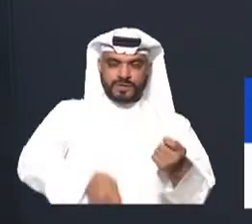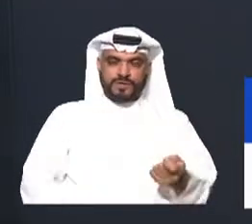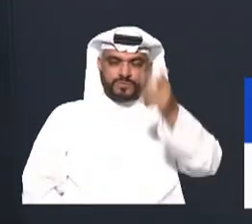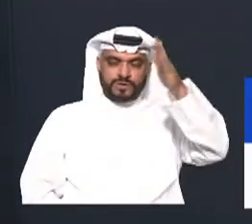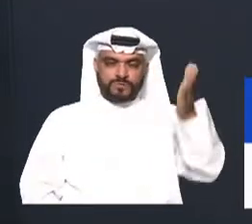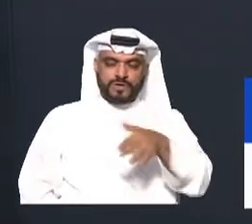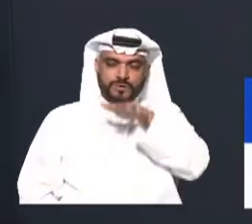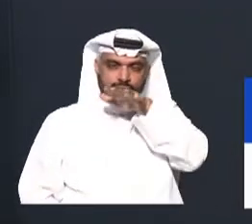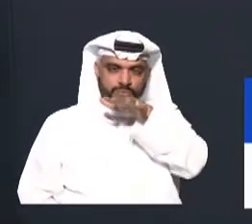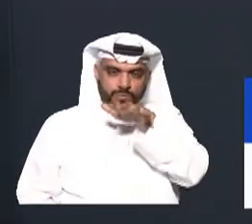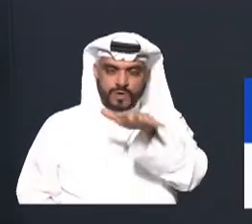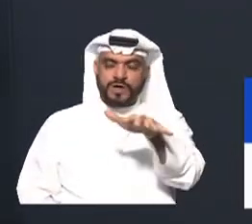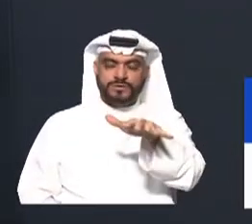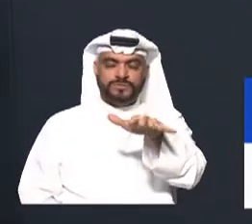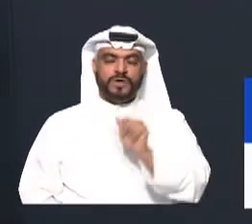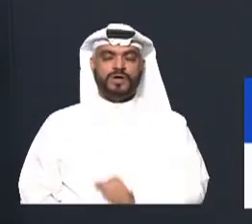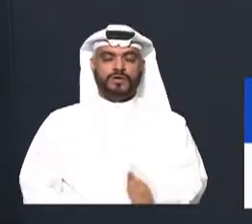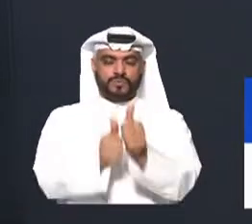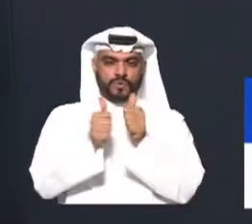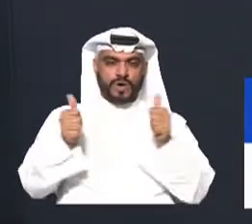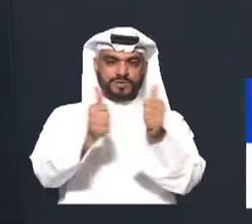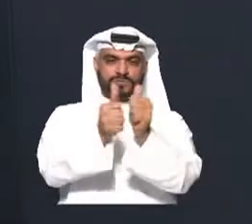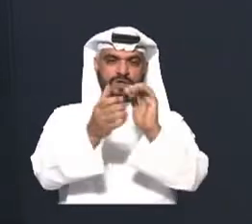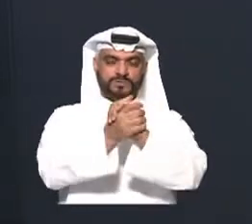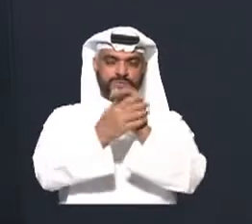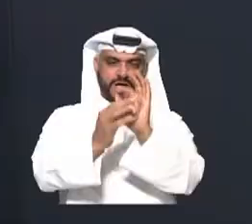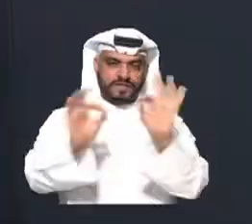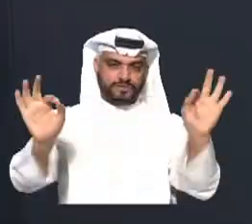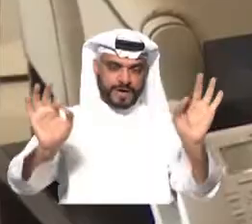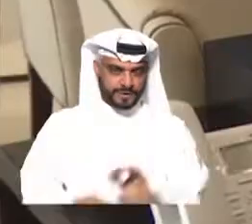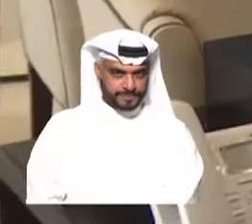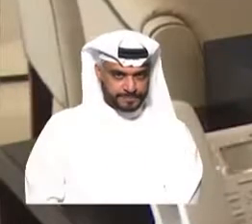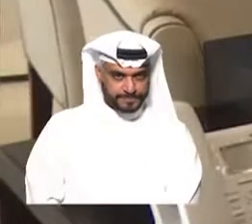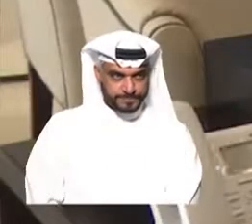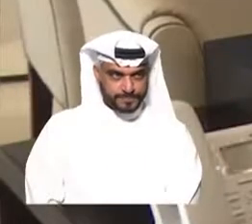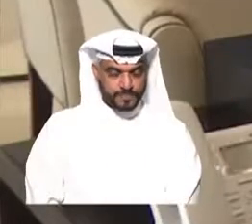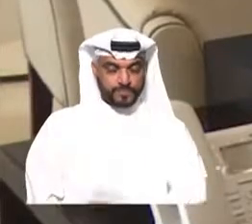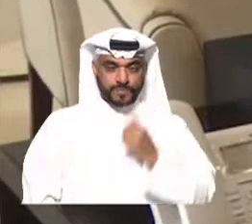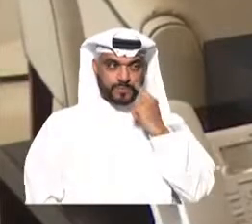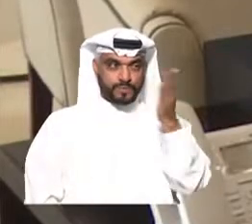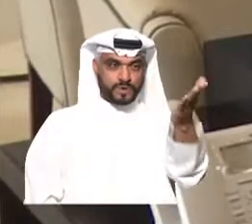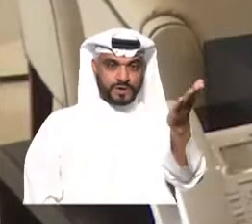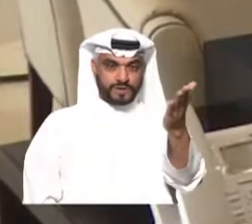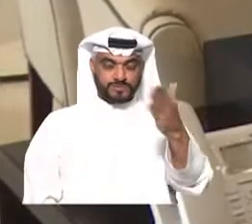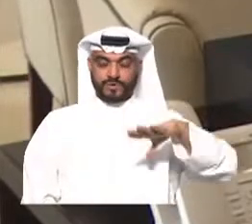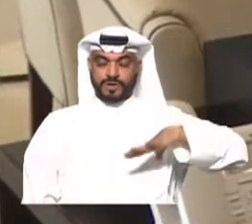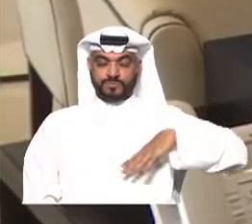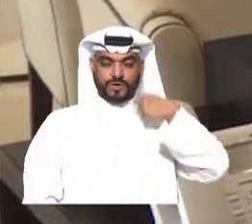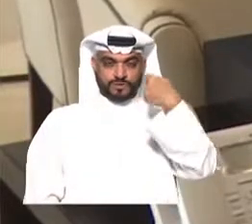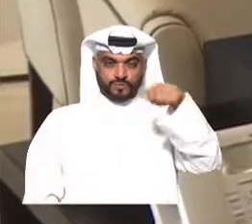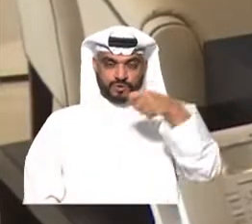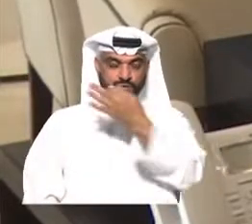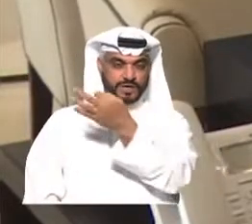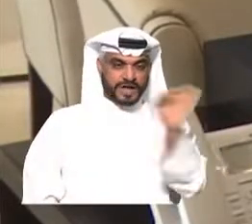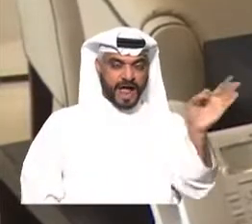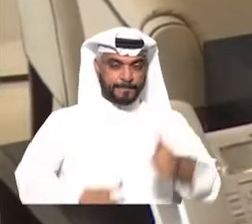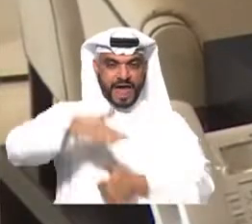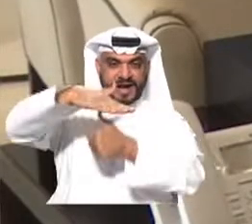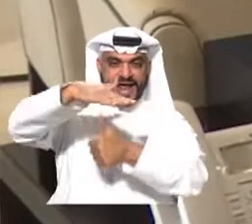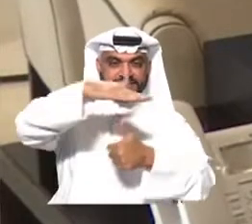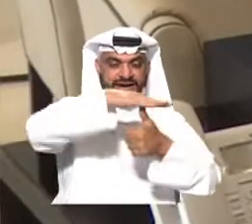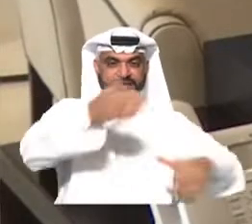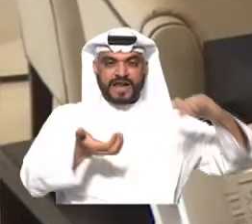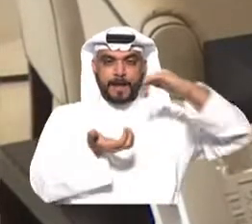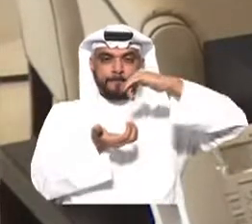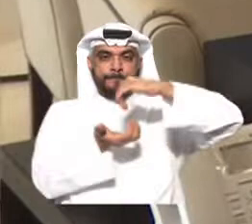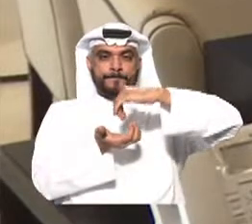سيدنا محمد النبي الأمين وعلى آله وصحبه أجمعين. أصحاب المعالي والسعادة رؤساء البرلمانات ورؤساء